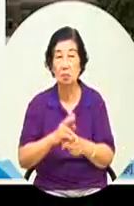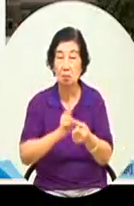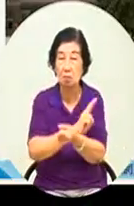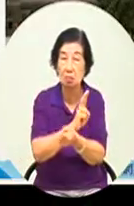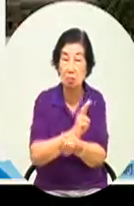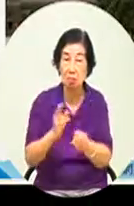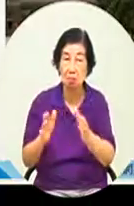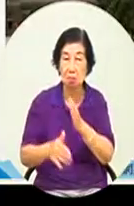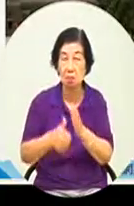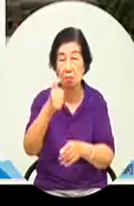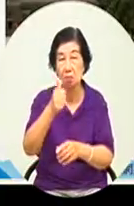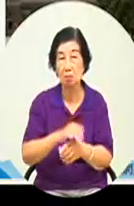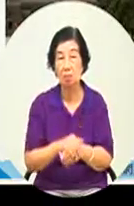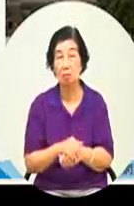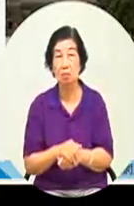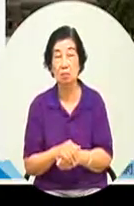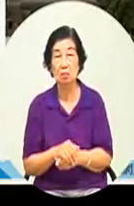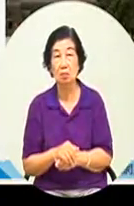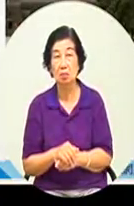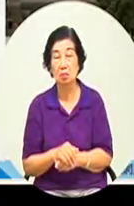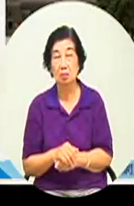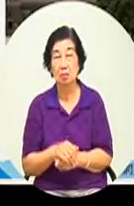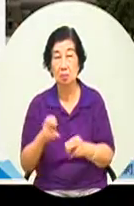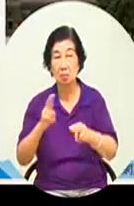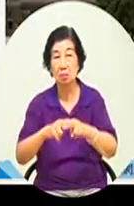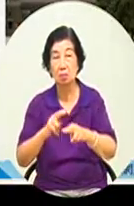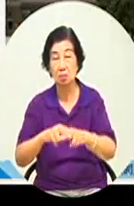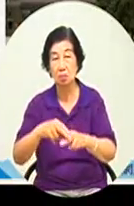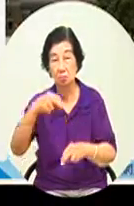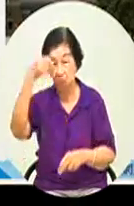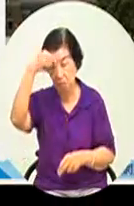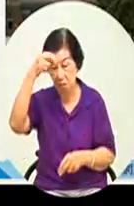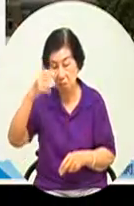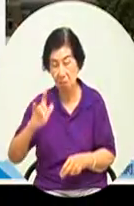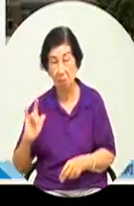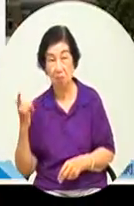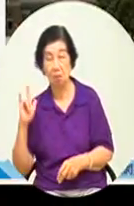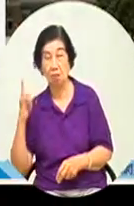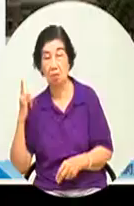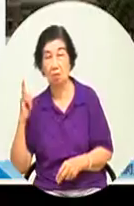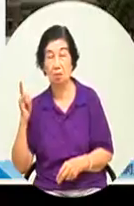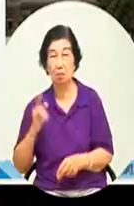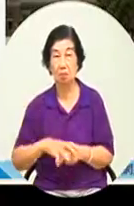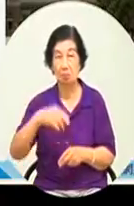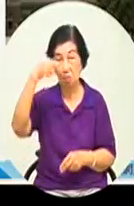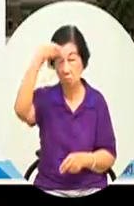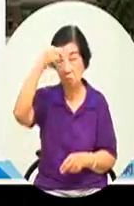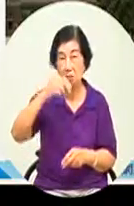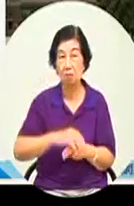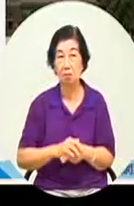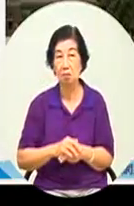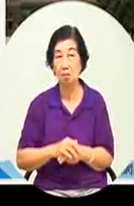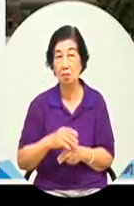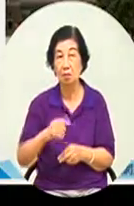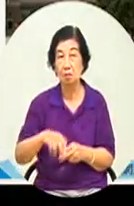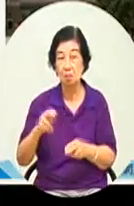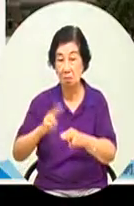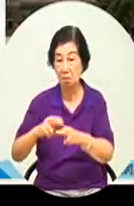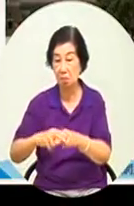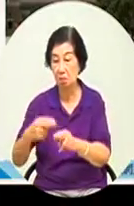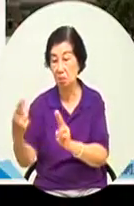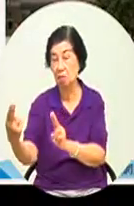长，他们在那边坐了一个下午，等了一个下午，结果对面却是空空旷旷的